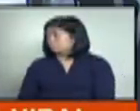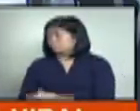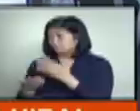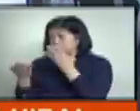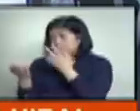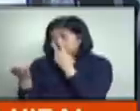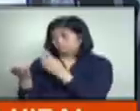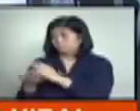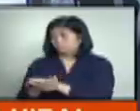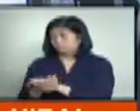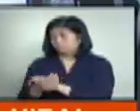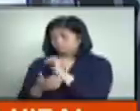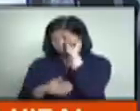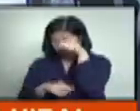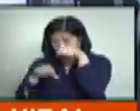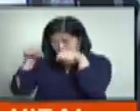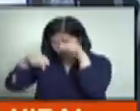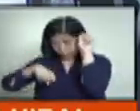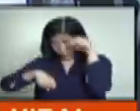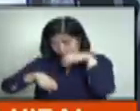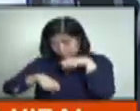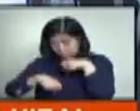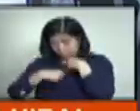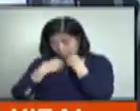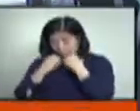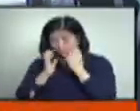Kita mo? Napapayuko sila oh.